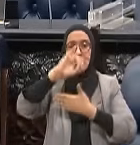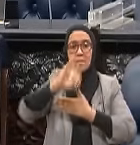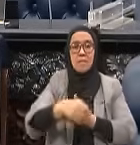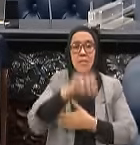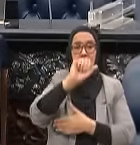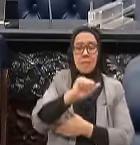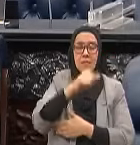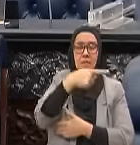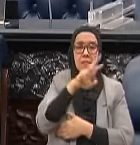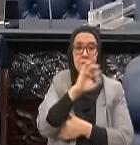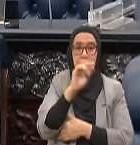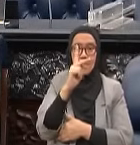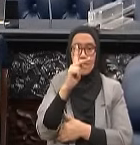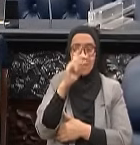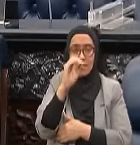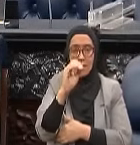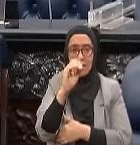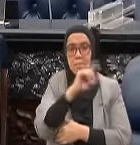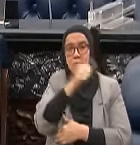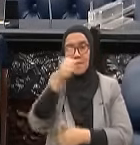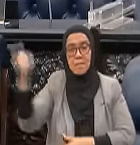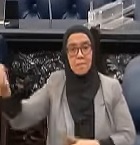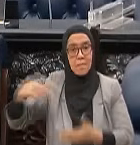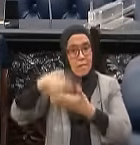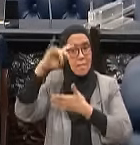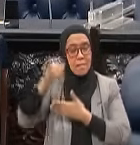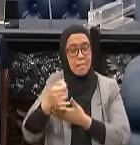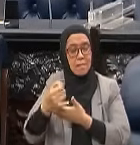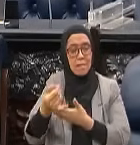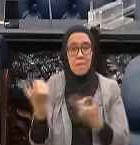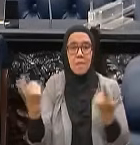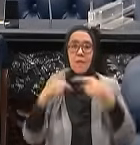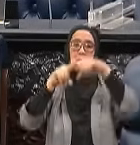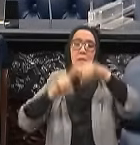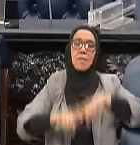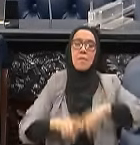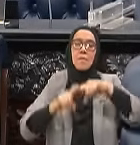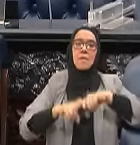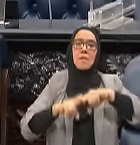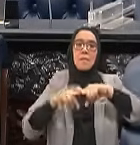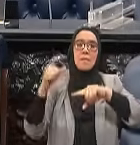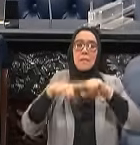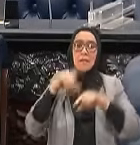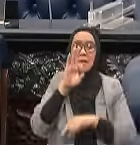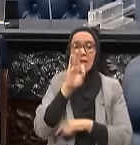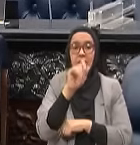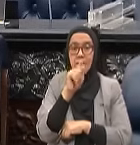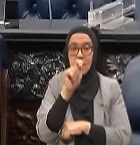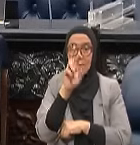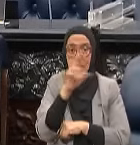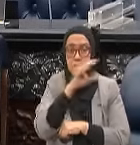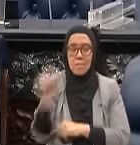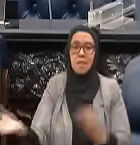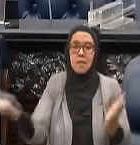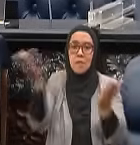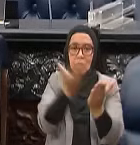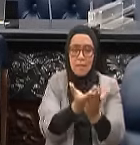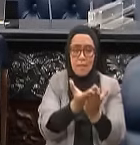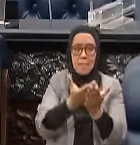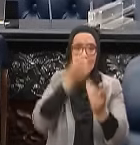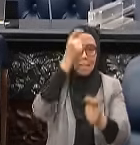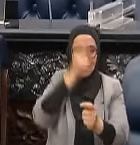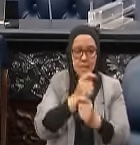pajak Royal lain adalah berdasarkan kepada pemakai sektor the masalah tawaran yang diberikan prasyarat yang ditetapkan oleh tangki air